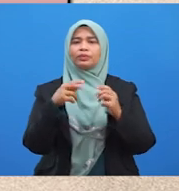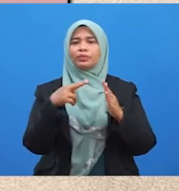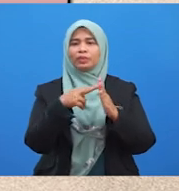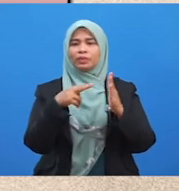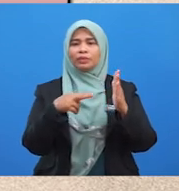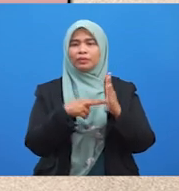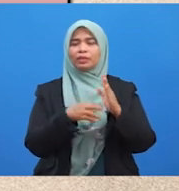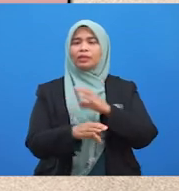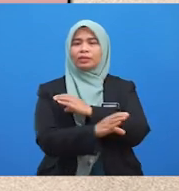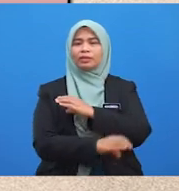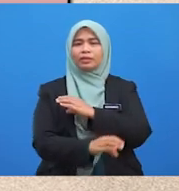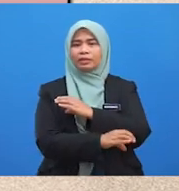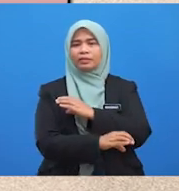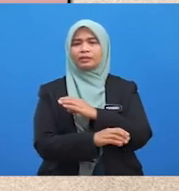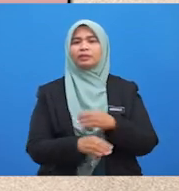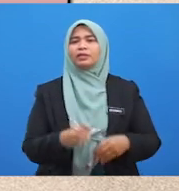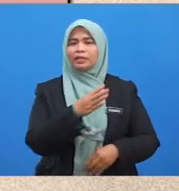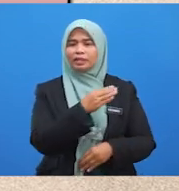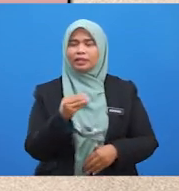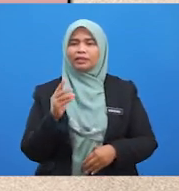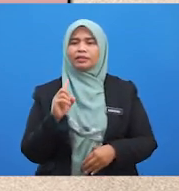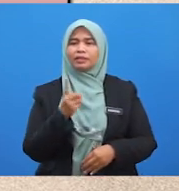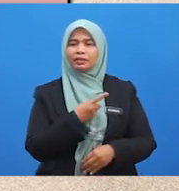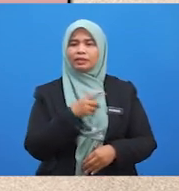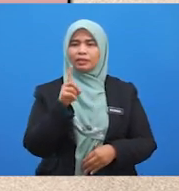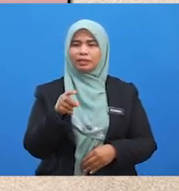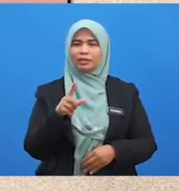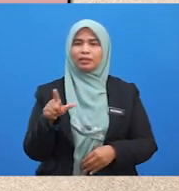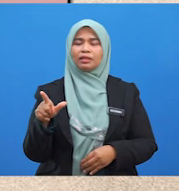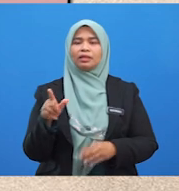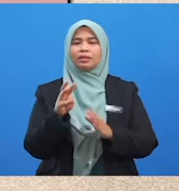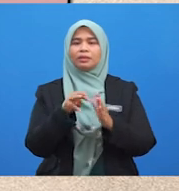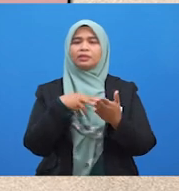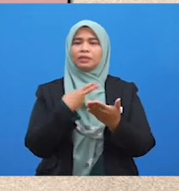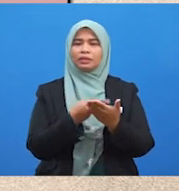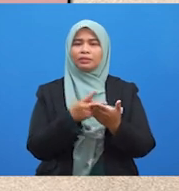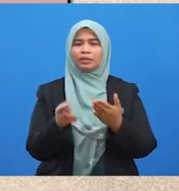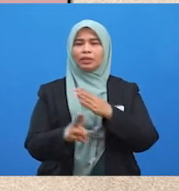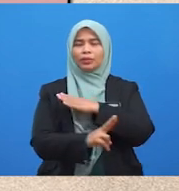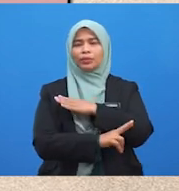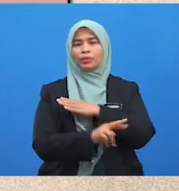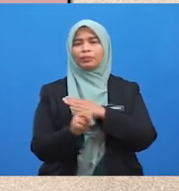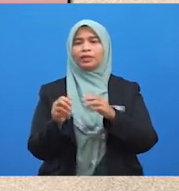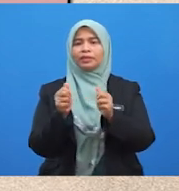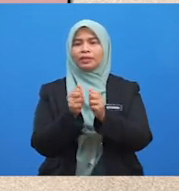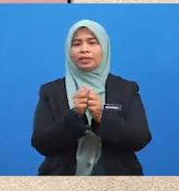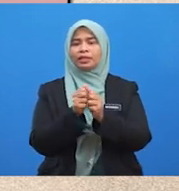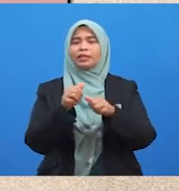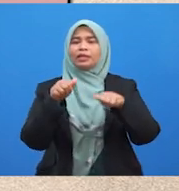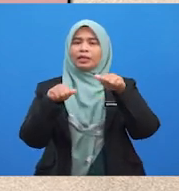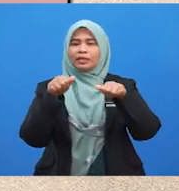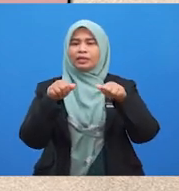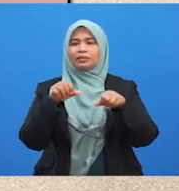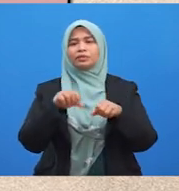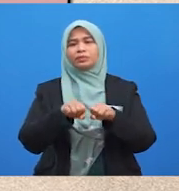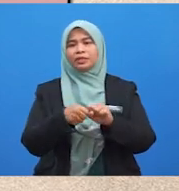peraturan dan undang-undang negara dan kita hendaklah menjatuhkan hukuman dengan adil